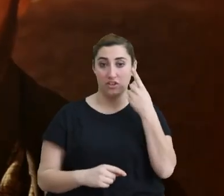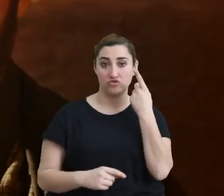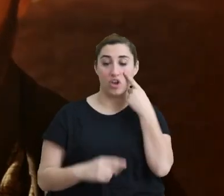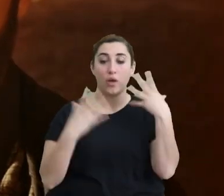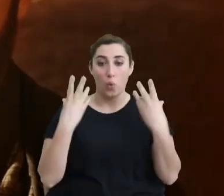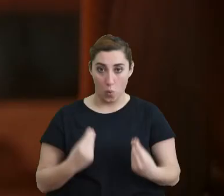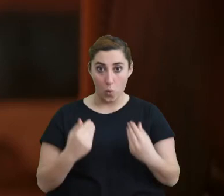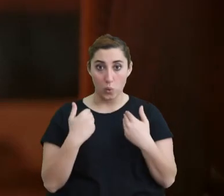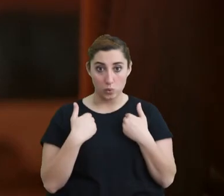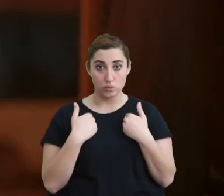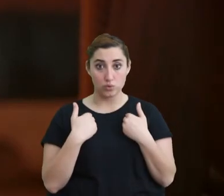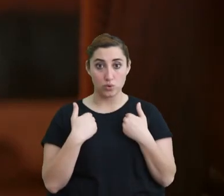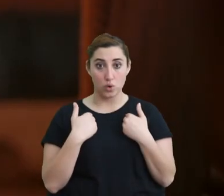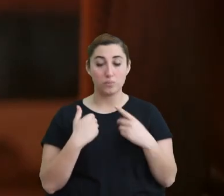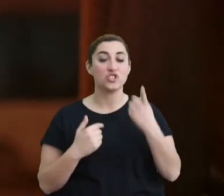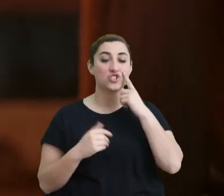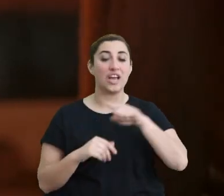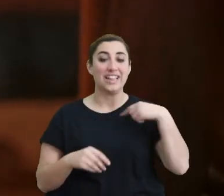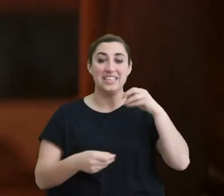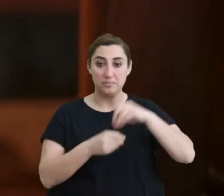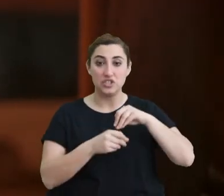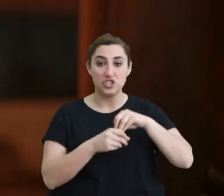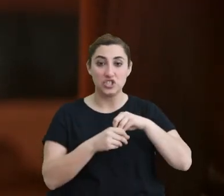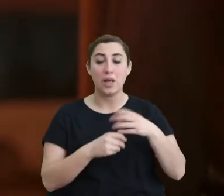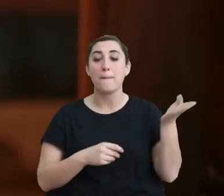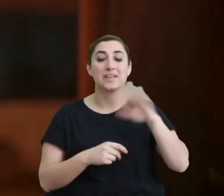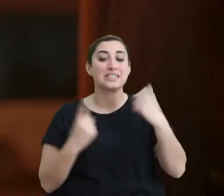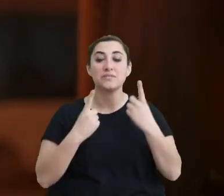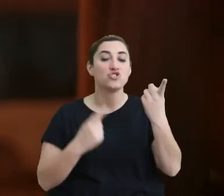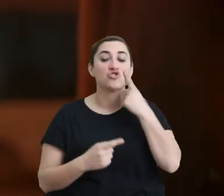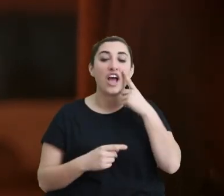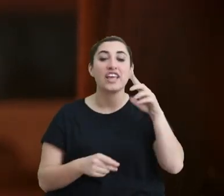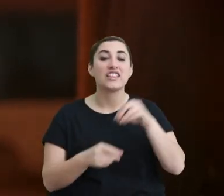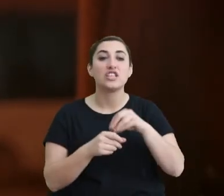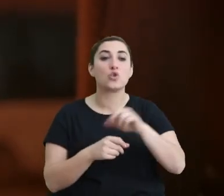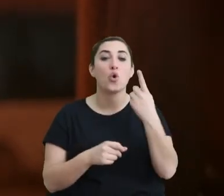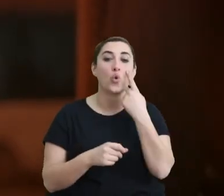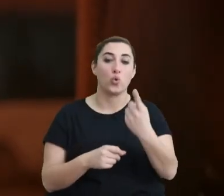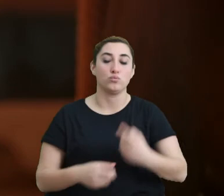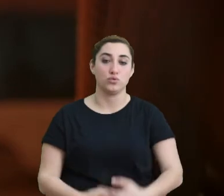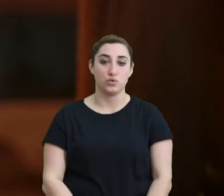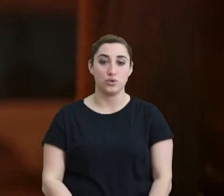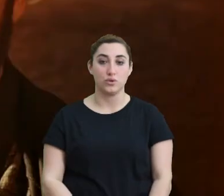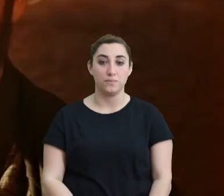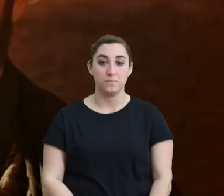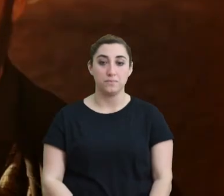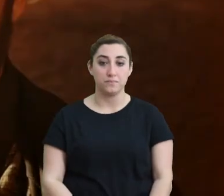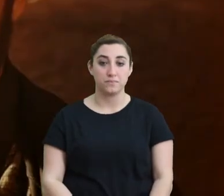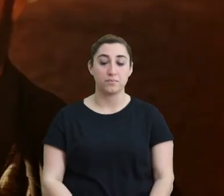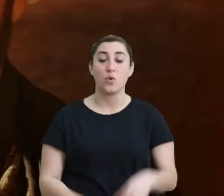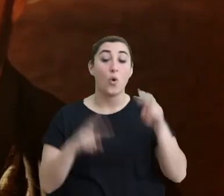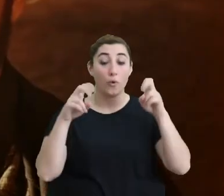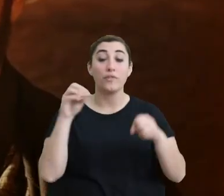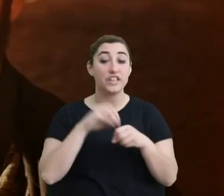şahitlik edilmiş olup şahitliğimde başkaca bir şahit tarafından görülmüştür.